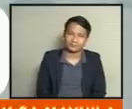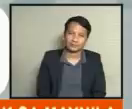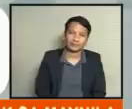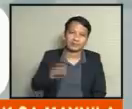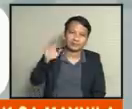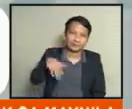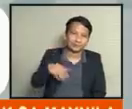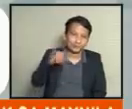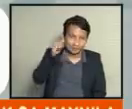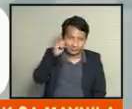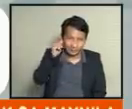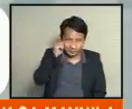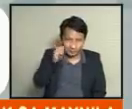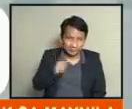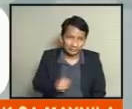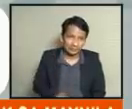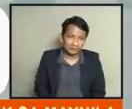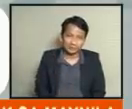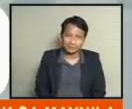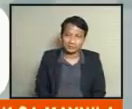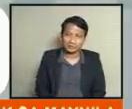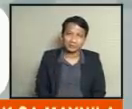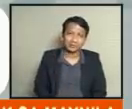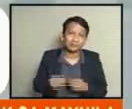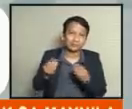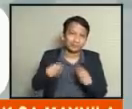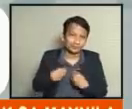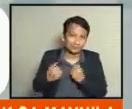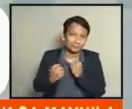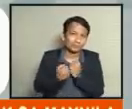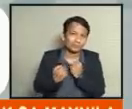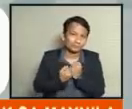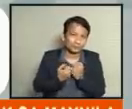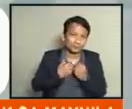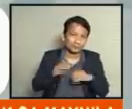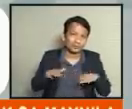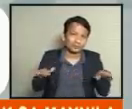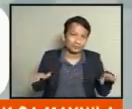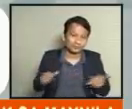Armando, inaano ko lang naman sa'yo, nasustento ang mga anak mo eh.